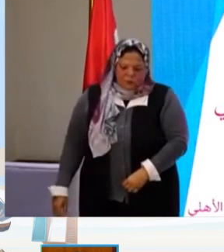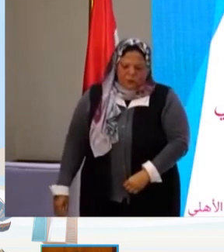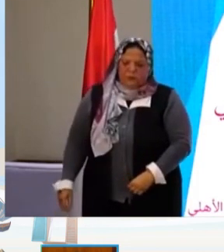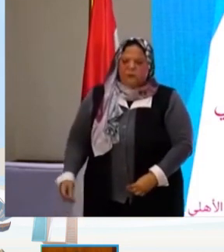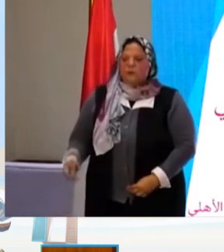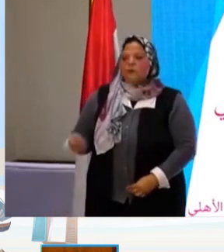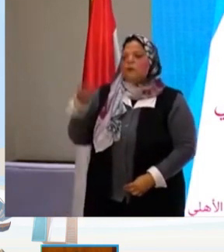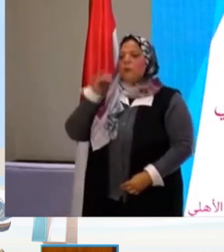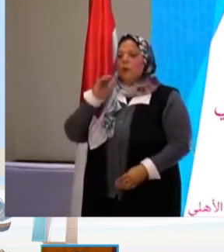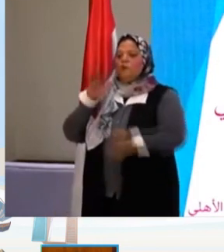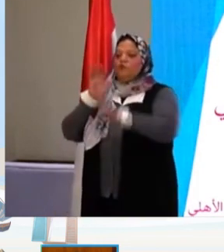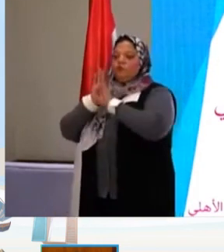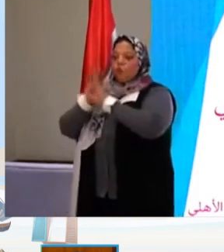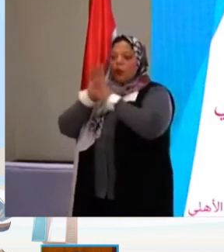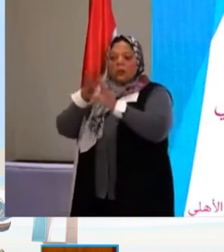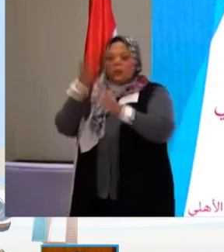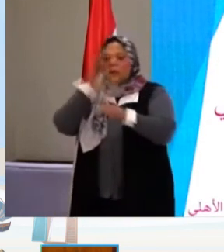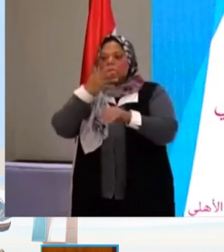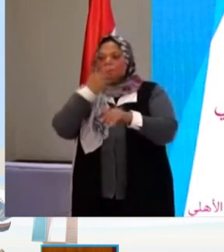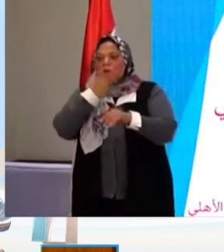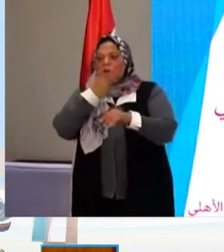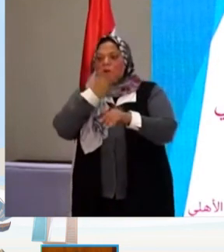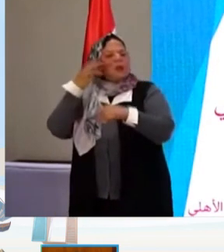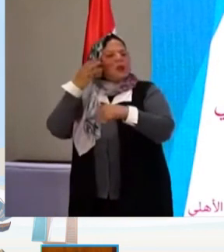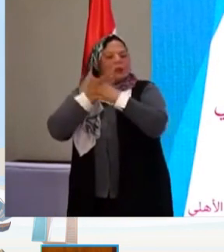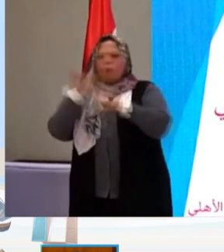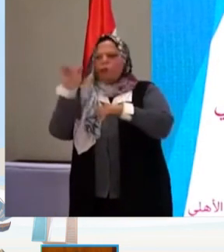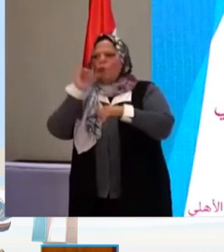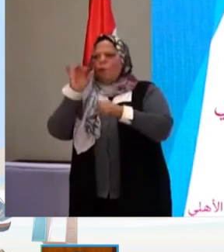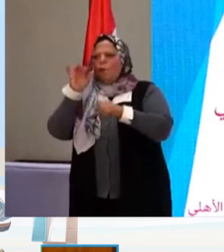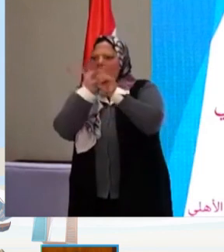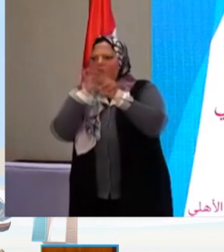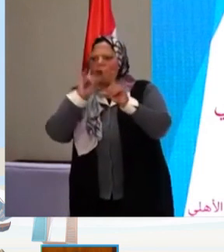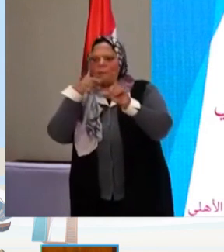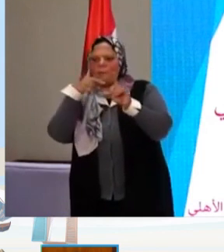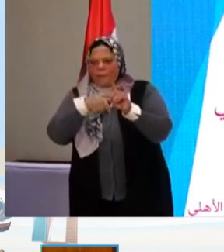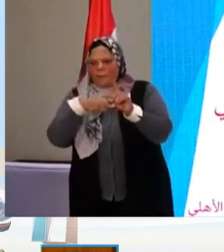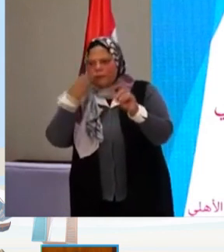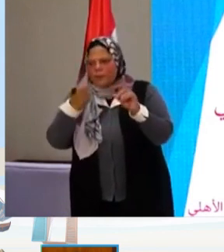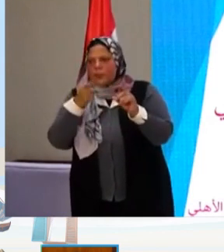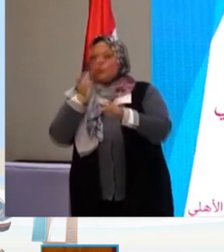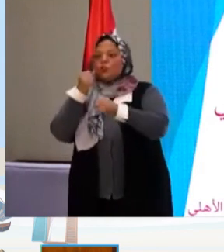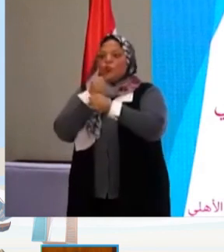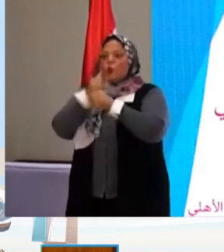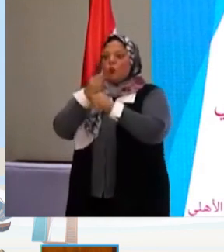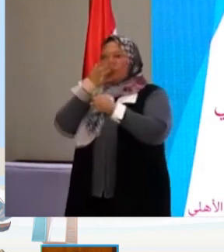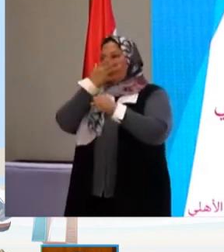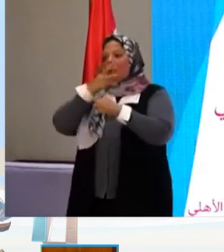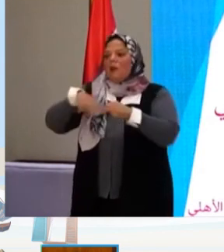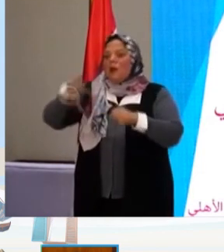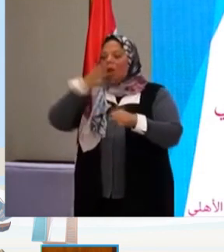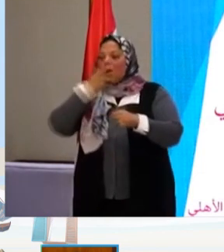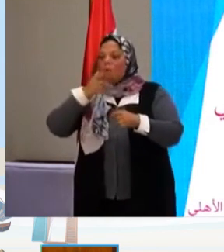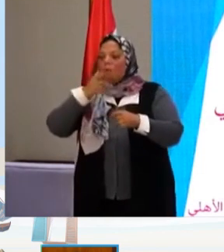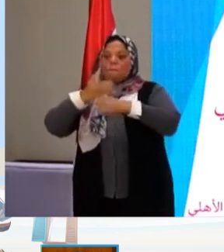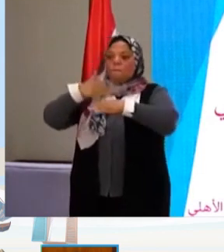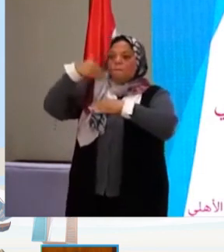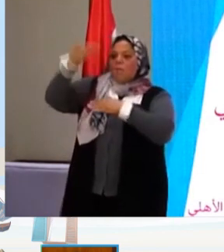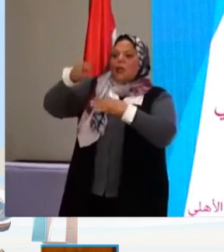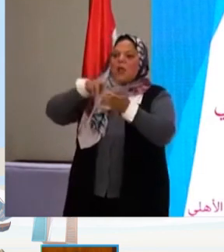الامتيازات والعديد من الاجابات الخاصه بالعمل الاهلي، فبالتالي كل اللوائح القديمه اللي كانت الجامعات بتعمل